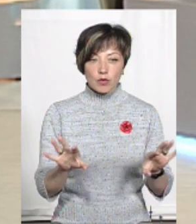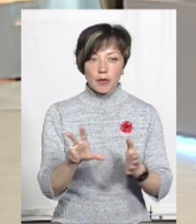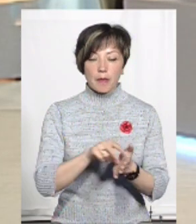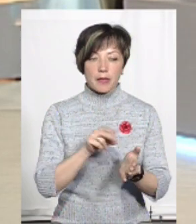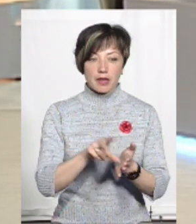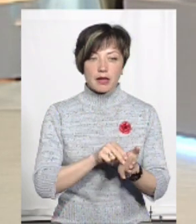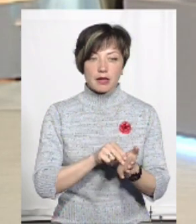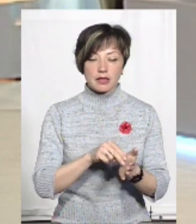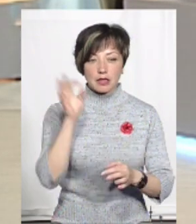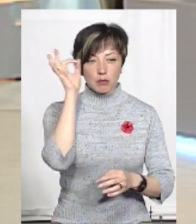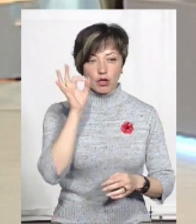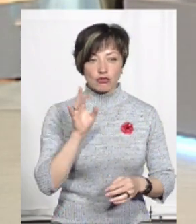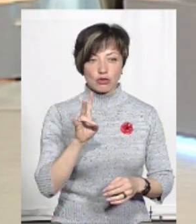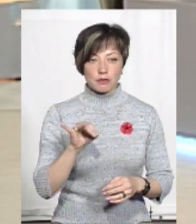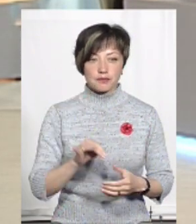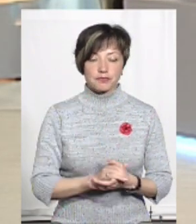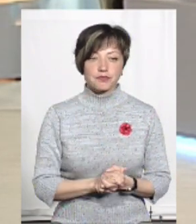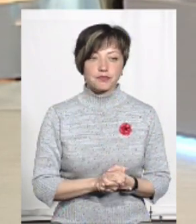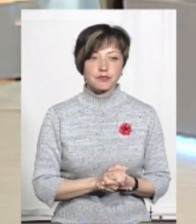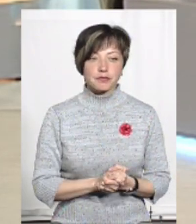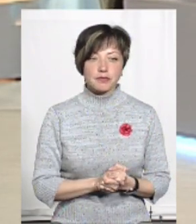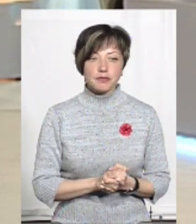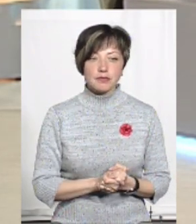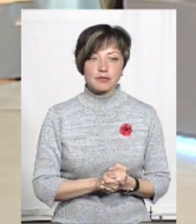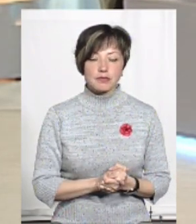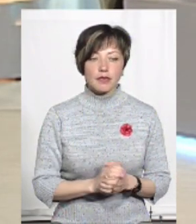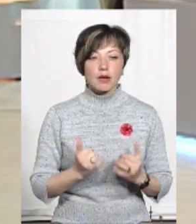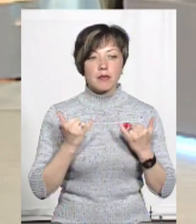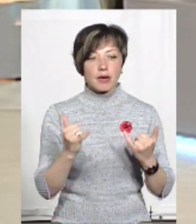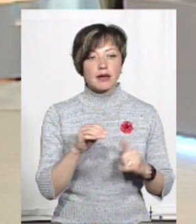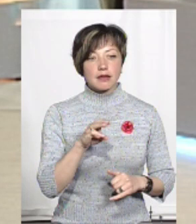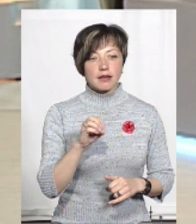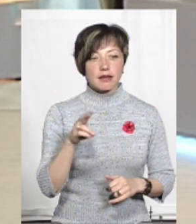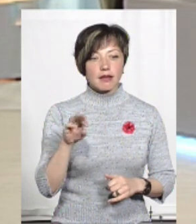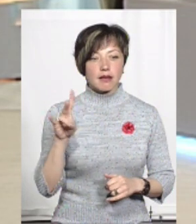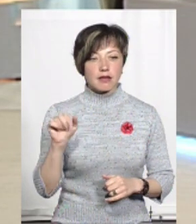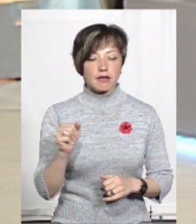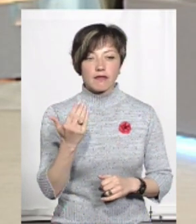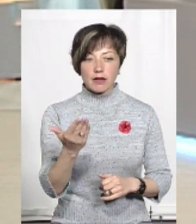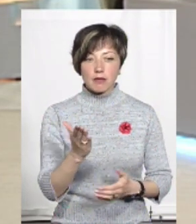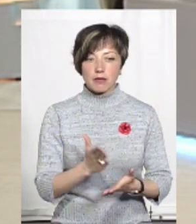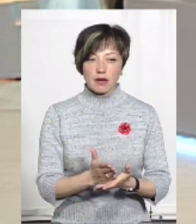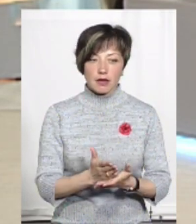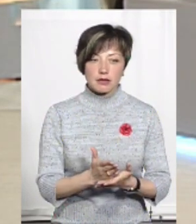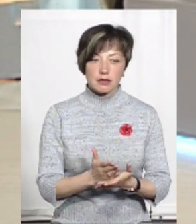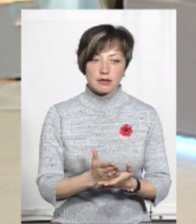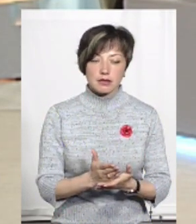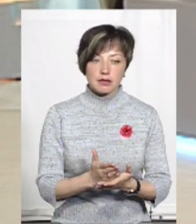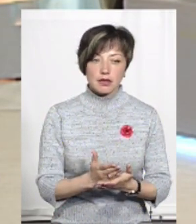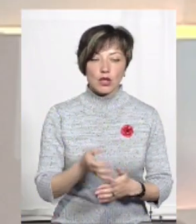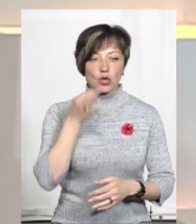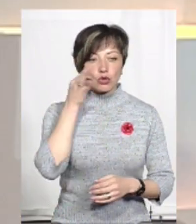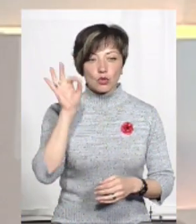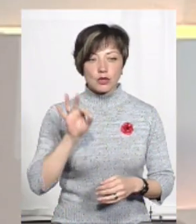наприклад, Німеччини після війни. Так. Пані Тетяно, а ви маєте вже